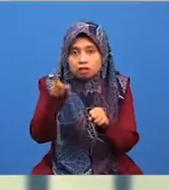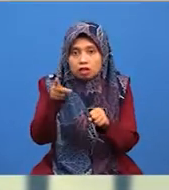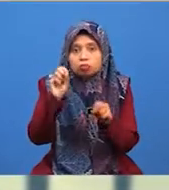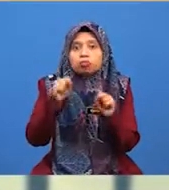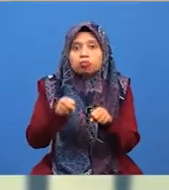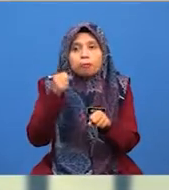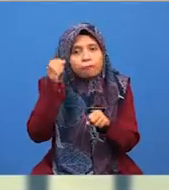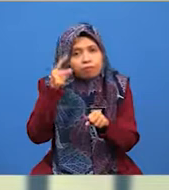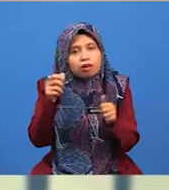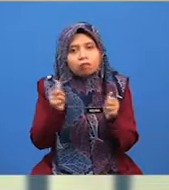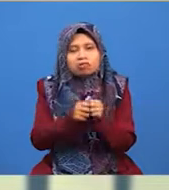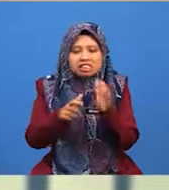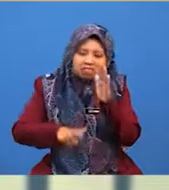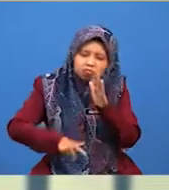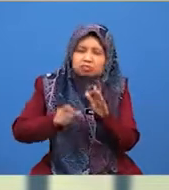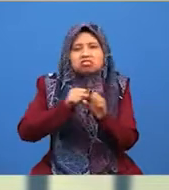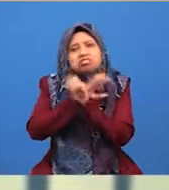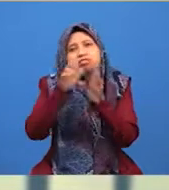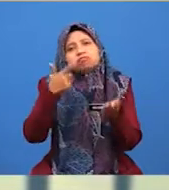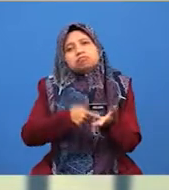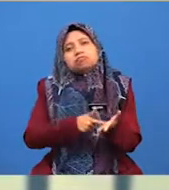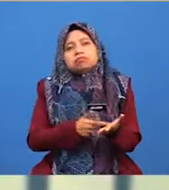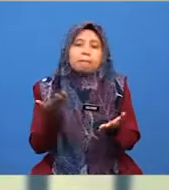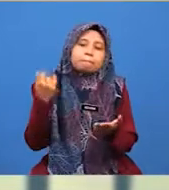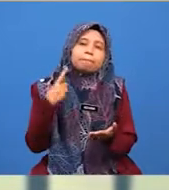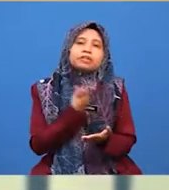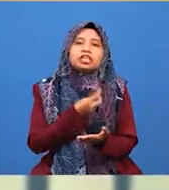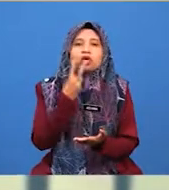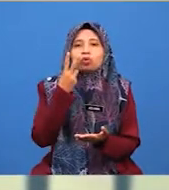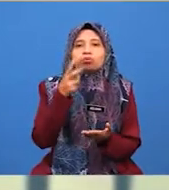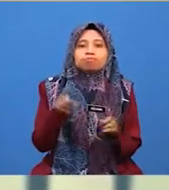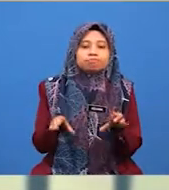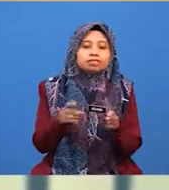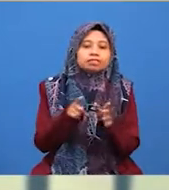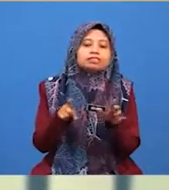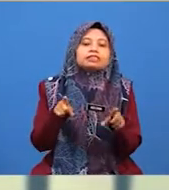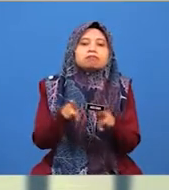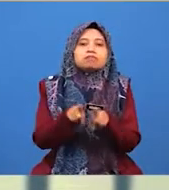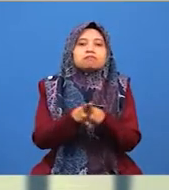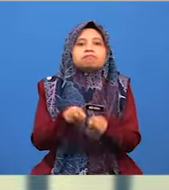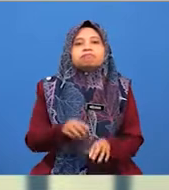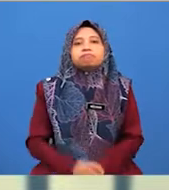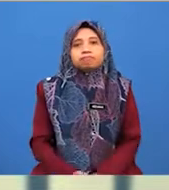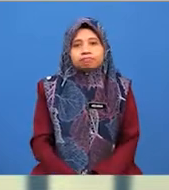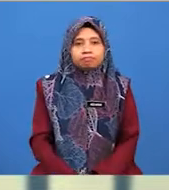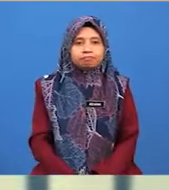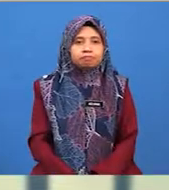boleh faham dengan lebih jelas lagi. Mari sama-sama kita buat ulang kaji semula.